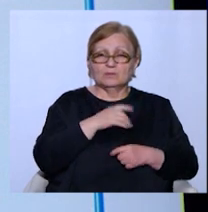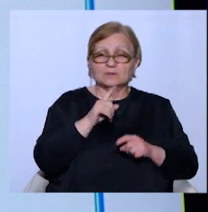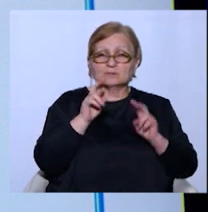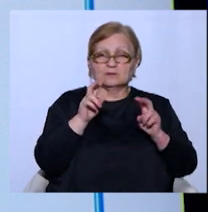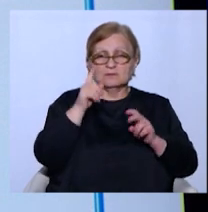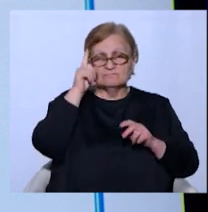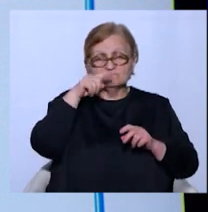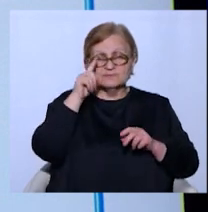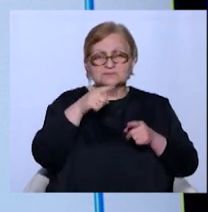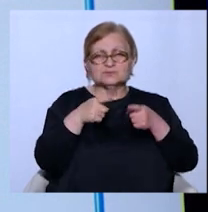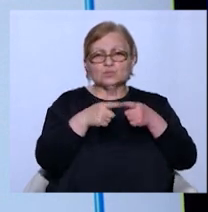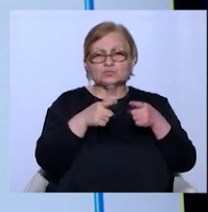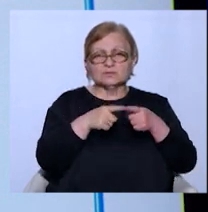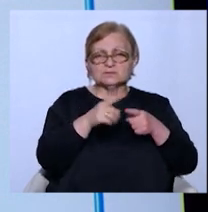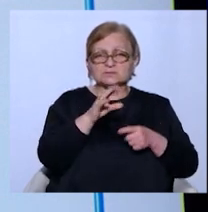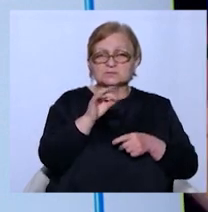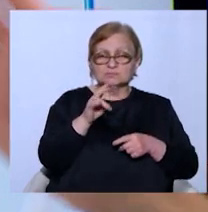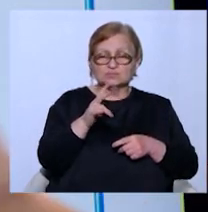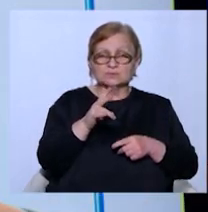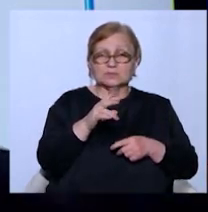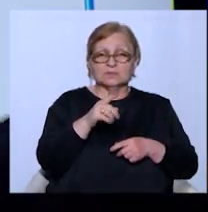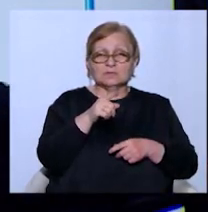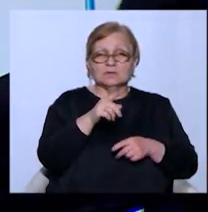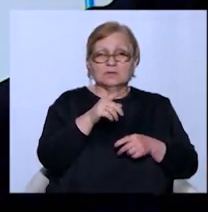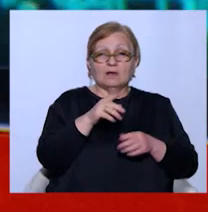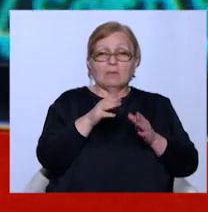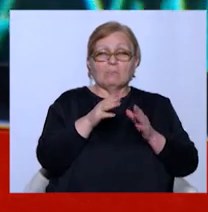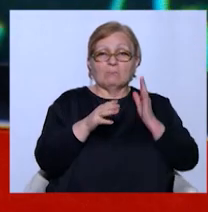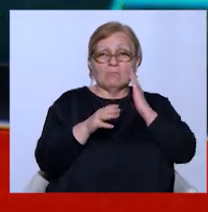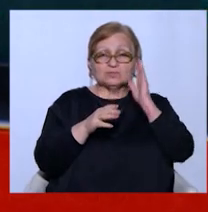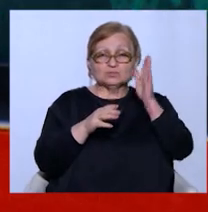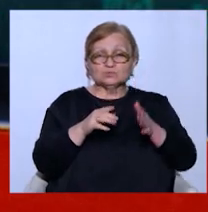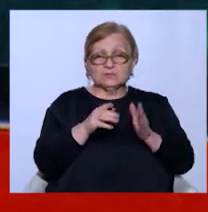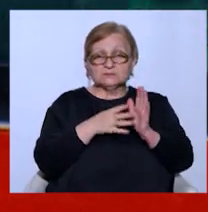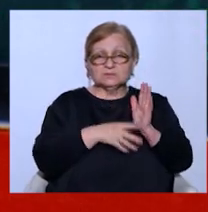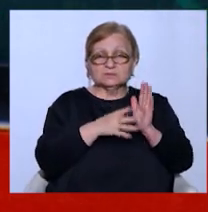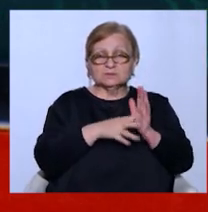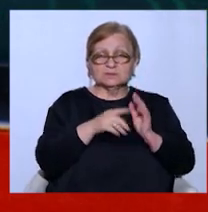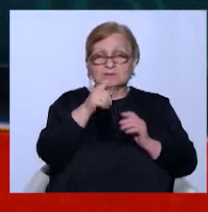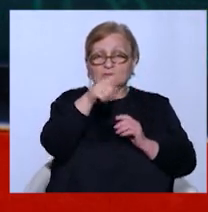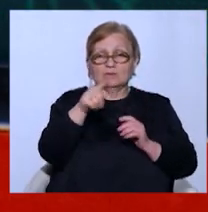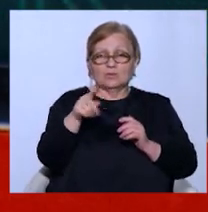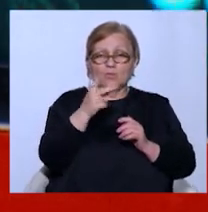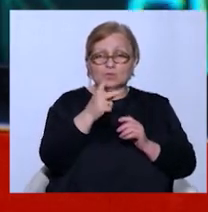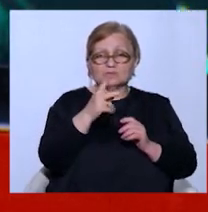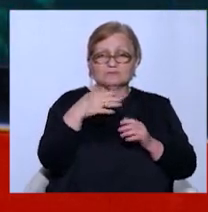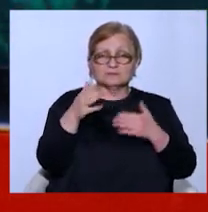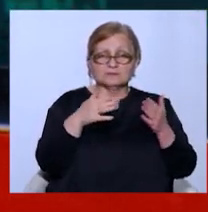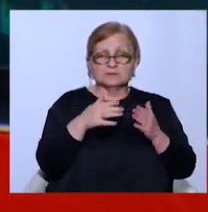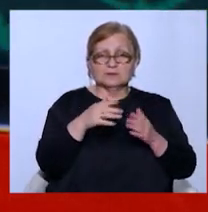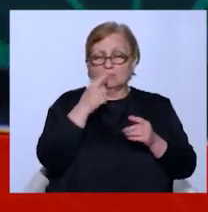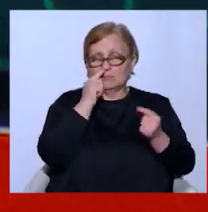ნიშნავს ვიცი კუთხის სინუსი? ვიცი კუთხის სინუსი მართკუთხა სამკუთხედში ნიშნავს, რომ უკვე ორი გვერდის, ანუ კონკრეტული ორი გვერდის,